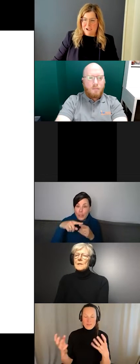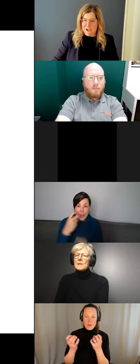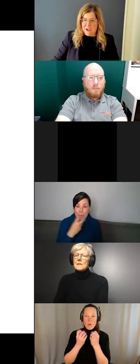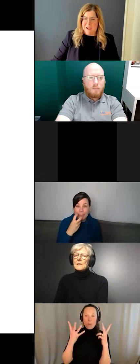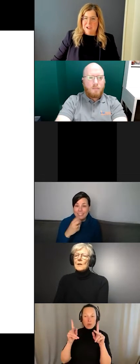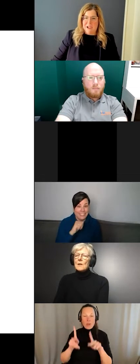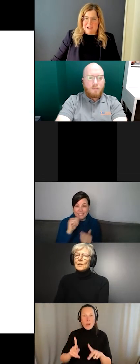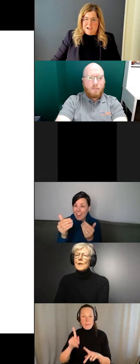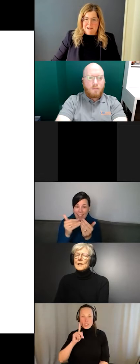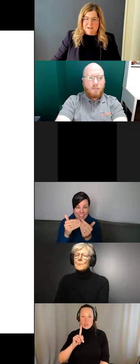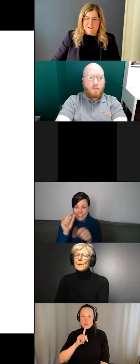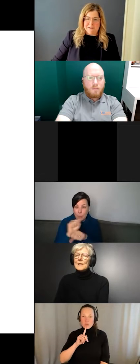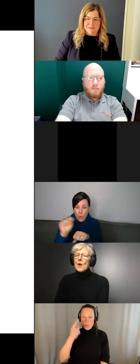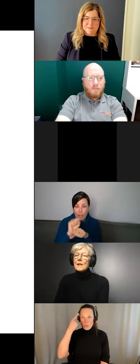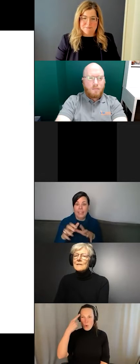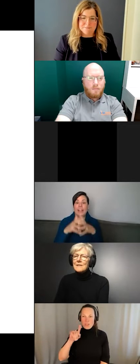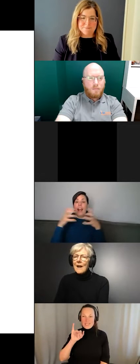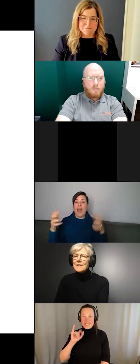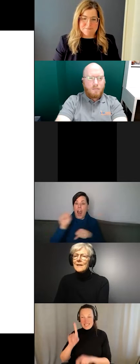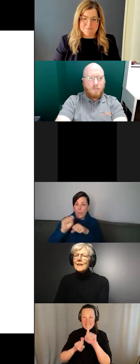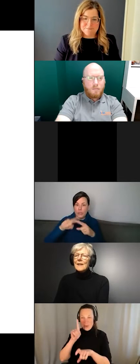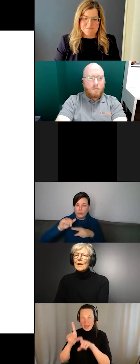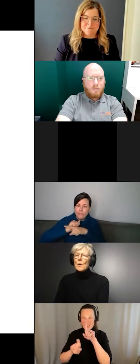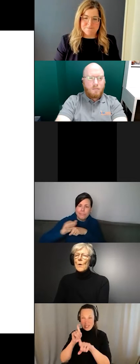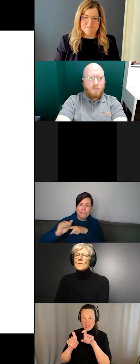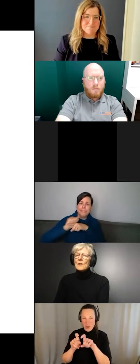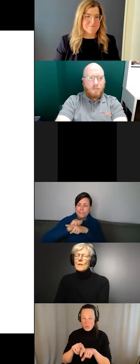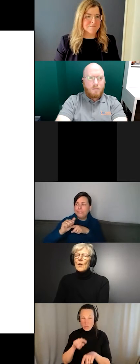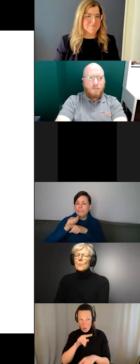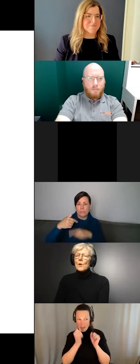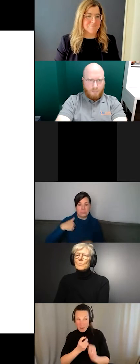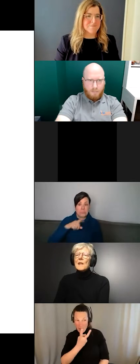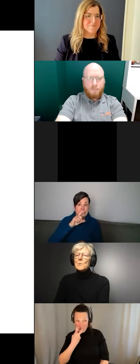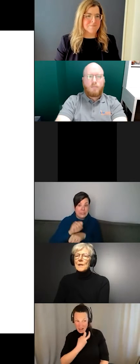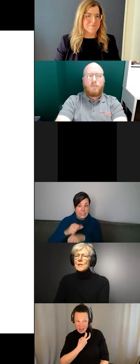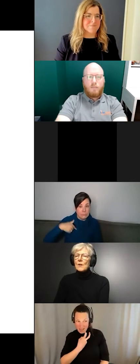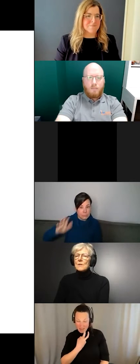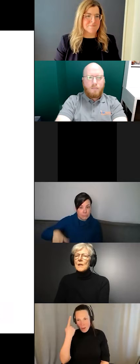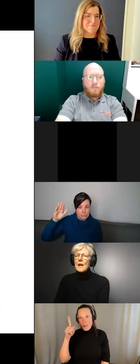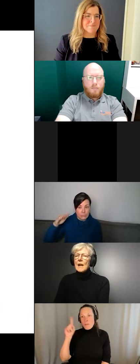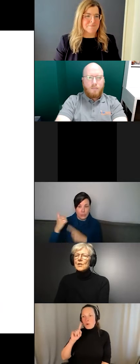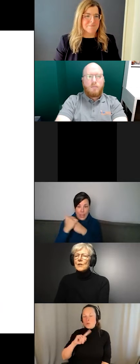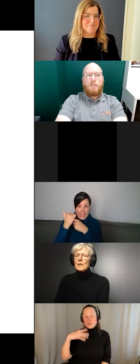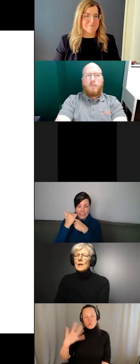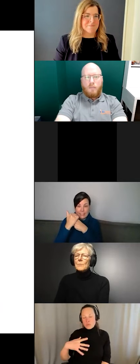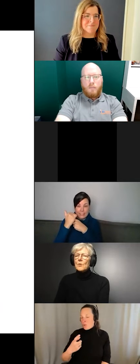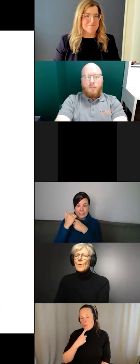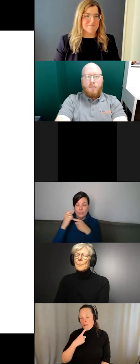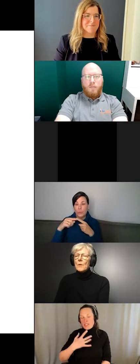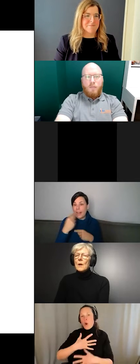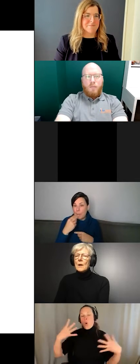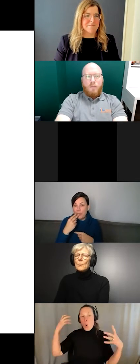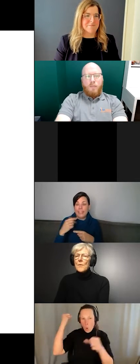ça, c'est, euh, c'est un problème pour les sourds. D'apprendre à lire les lèvres, ce n'est pas facile, ça